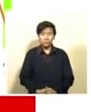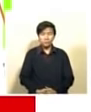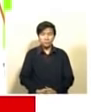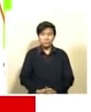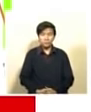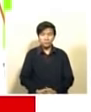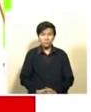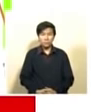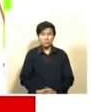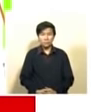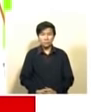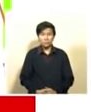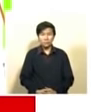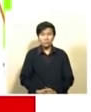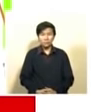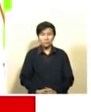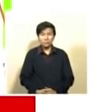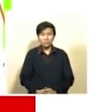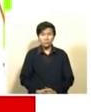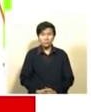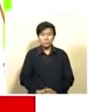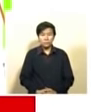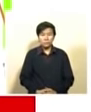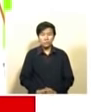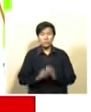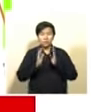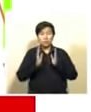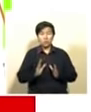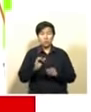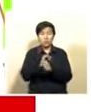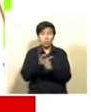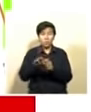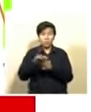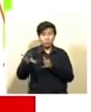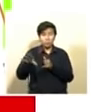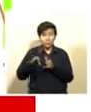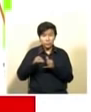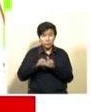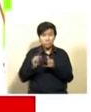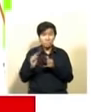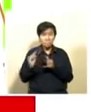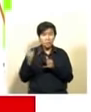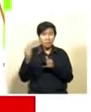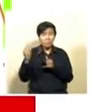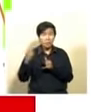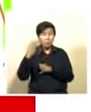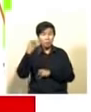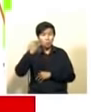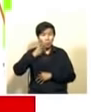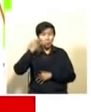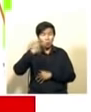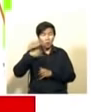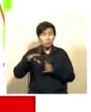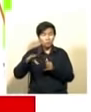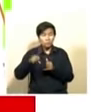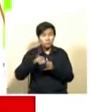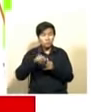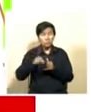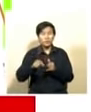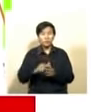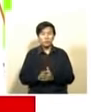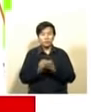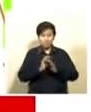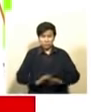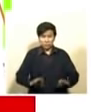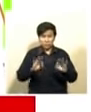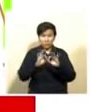านี่มีความสำคัญก็คือว่าเป็นการติดเชื้อรายใหม่ในต่างจังหวัดมากกว่ากรุงเทพมหานคร